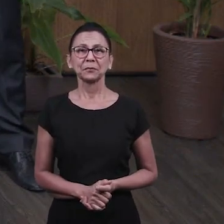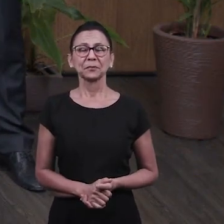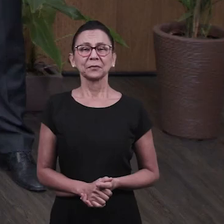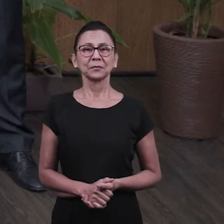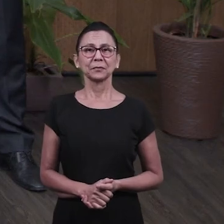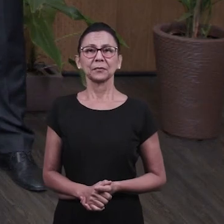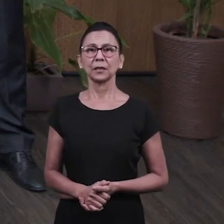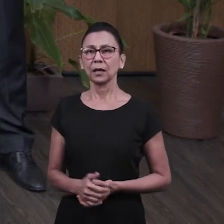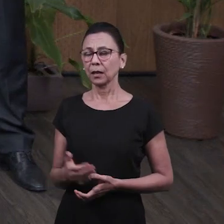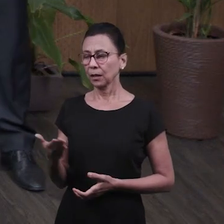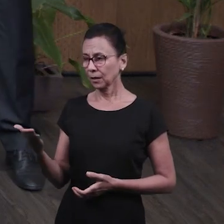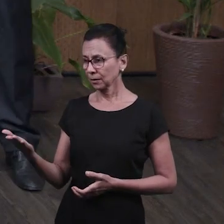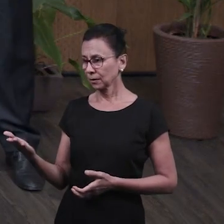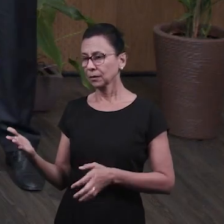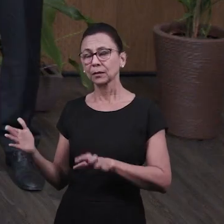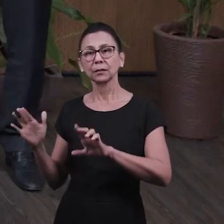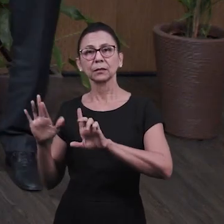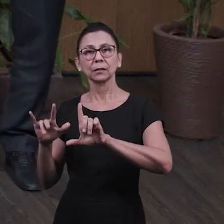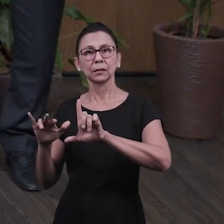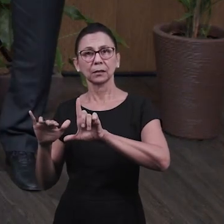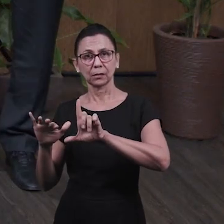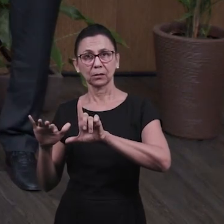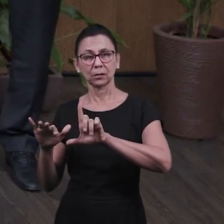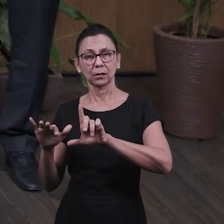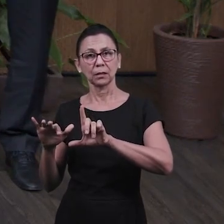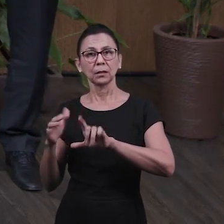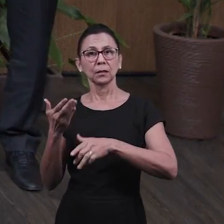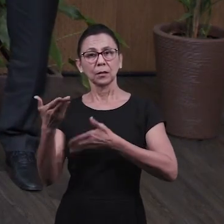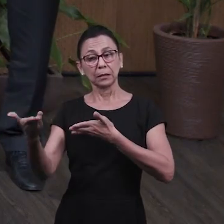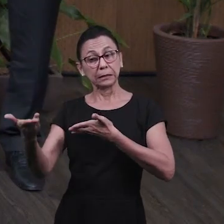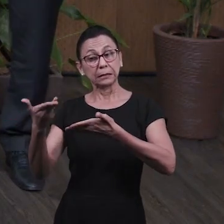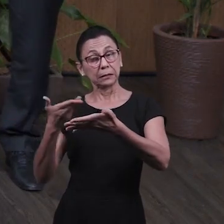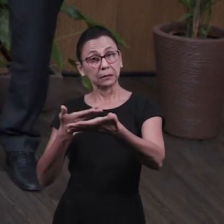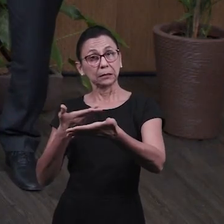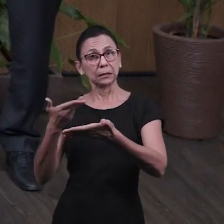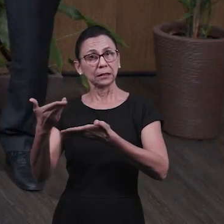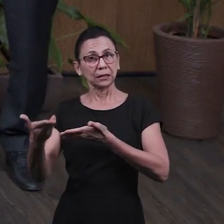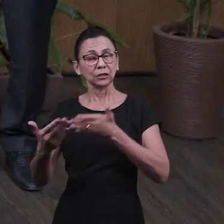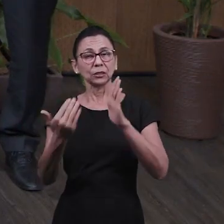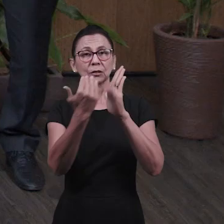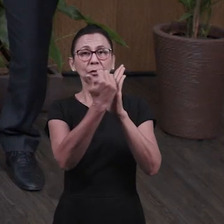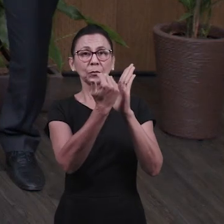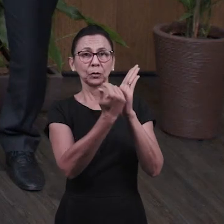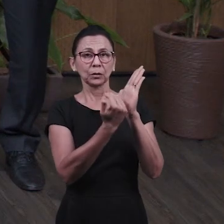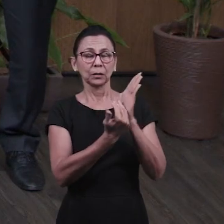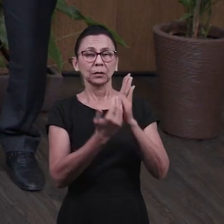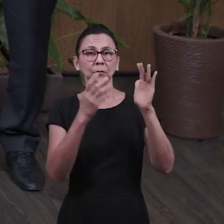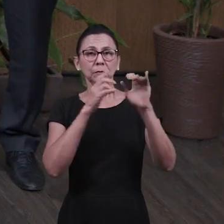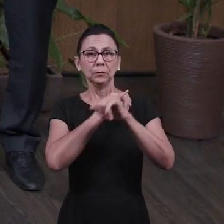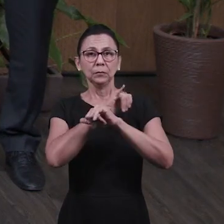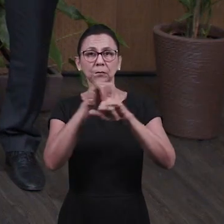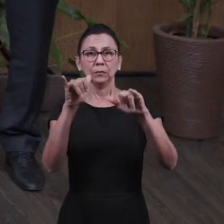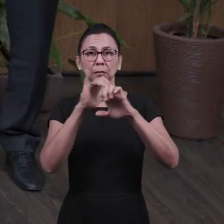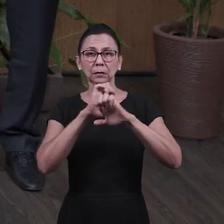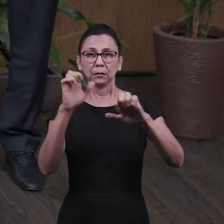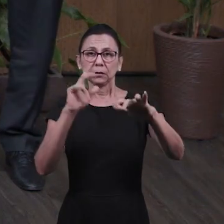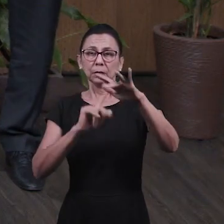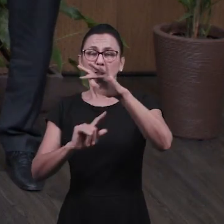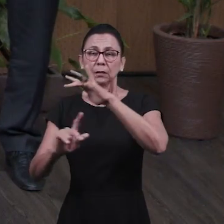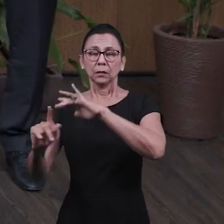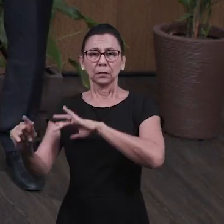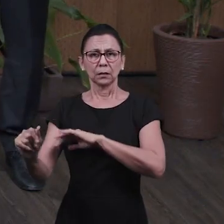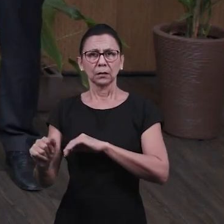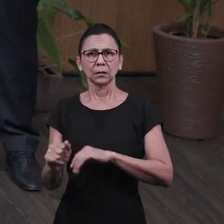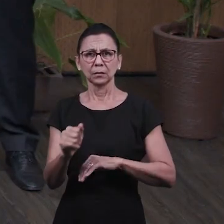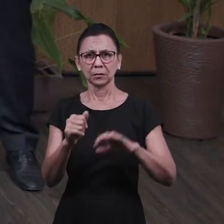les temples qui sont déjà ouverts dans les matins du dimanche. Et vous voyez un code ici à l'écran. Vous pouvez interagir avec